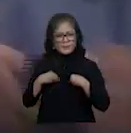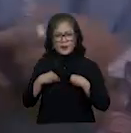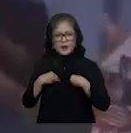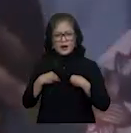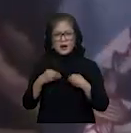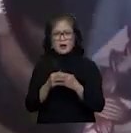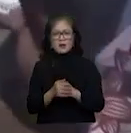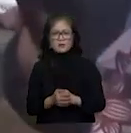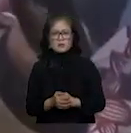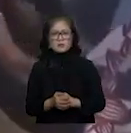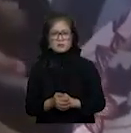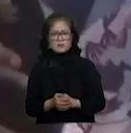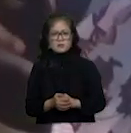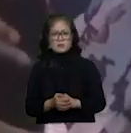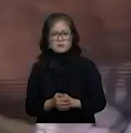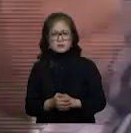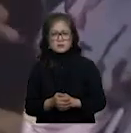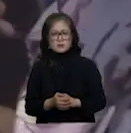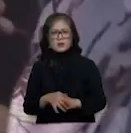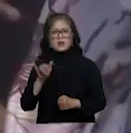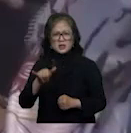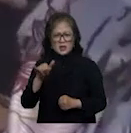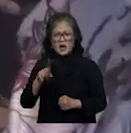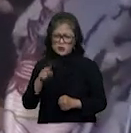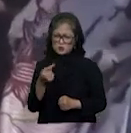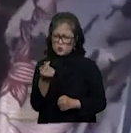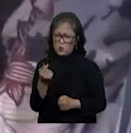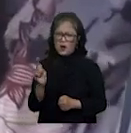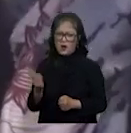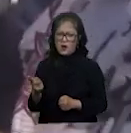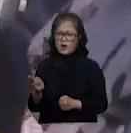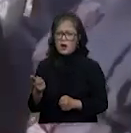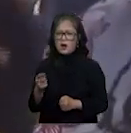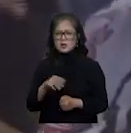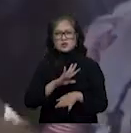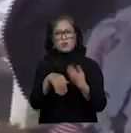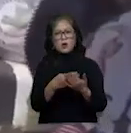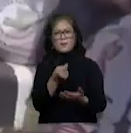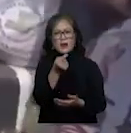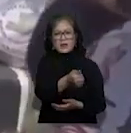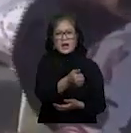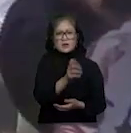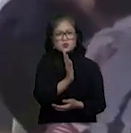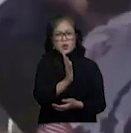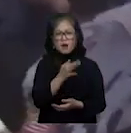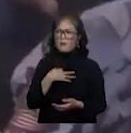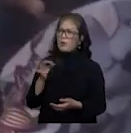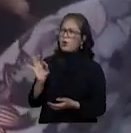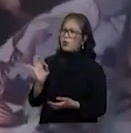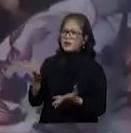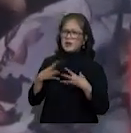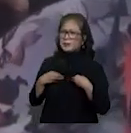Berapa kan harganya dari Presiden itu? Ada harganya itu. Pak, sudah dibayar semuanya itu, Pak? Sudah dibayar? Tidak ada, tidak dibayar sama